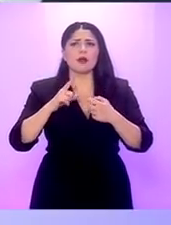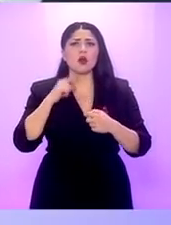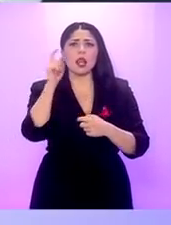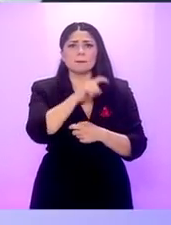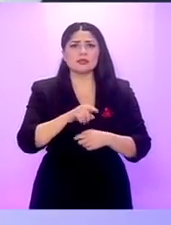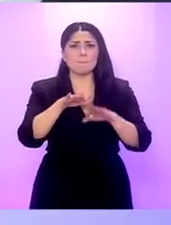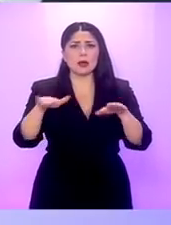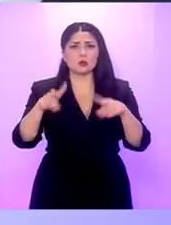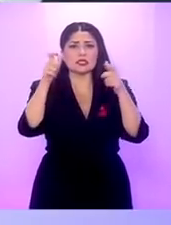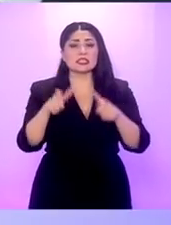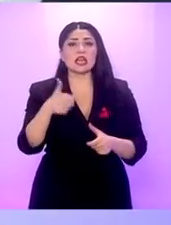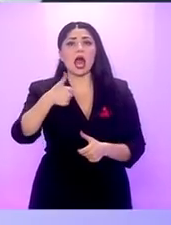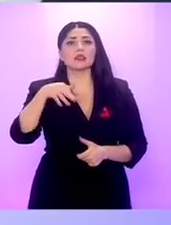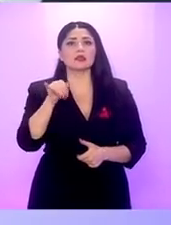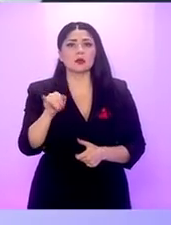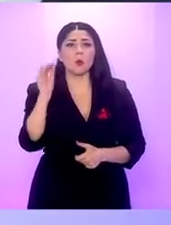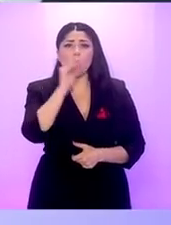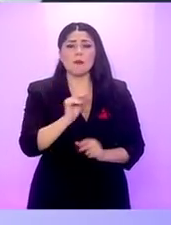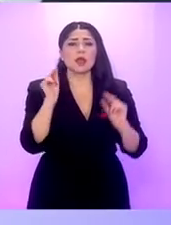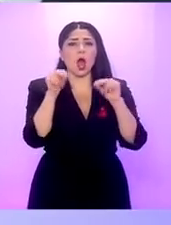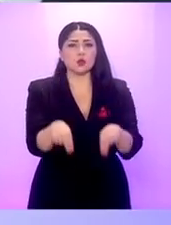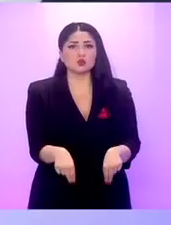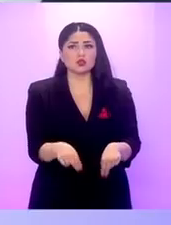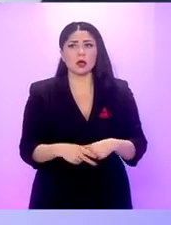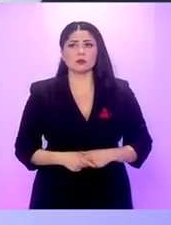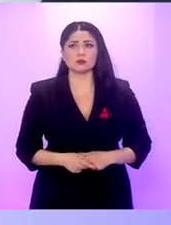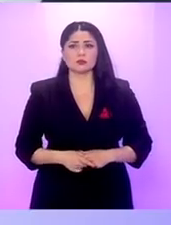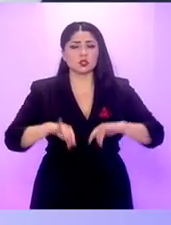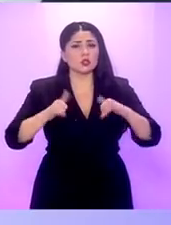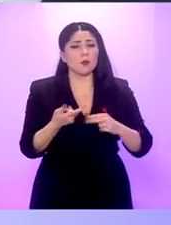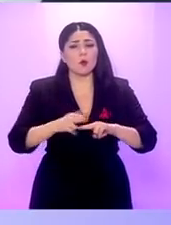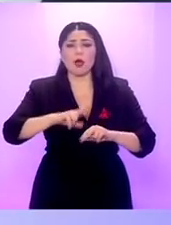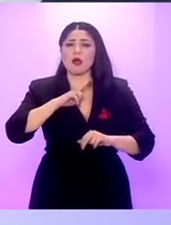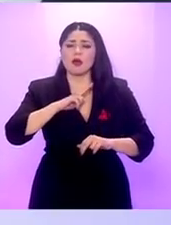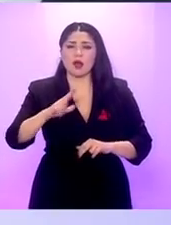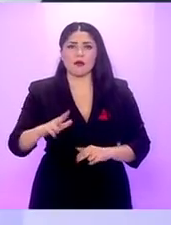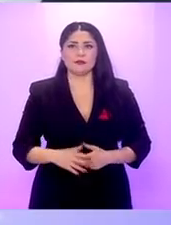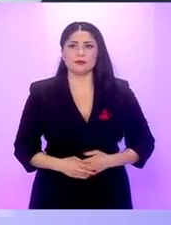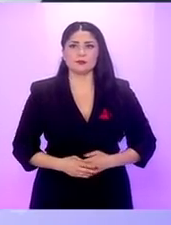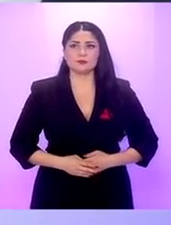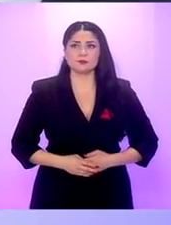patrulor de ATI, faptul că oamenii ajungeau într-o situație mult mai gravă și